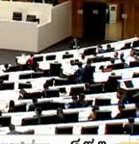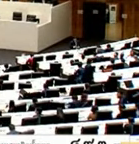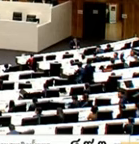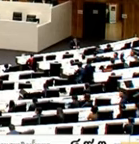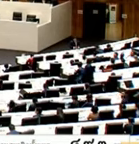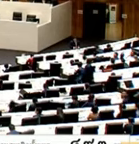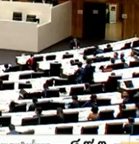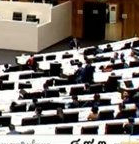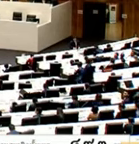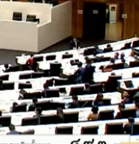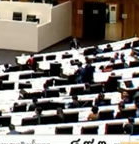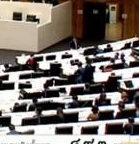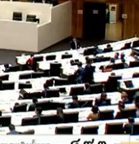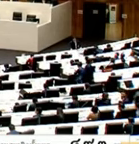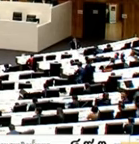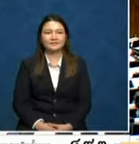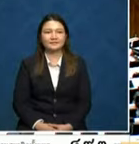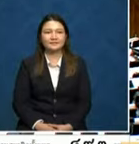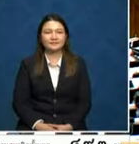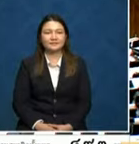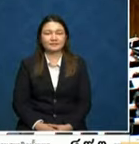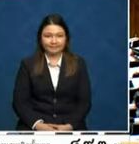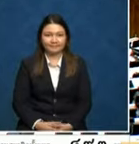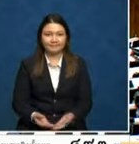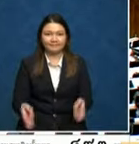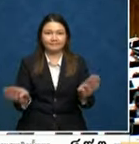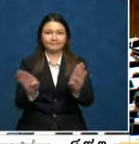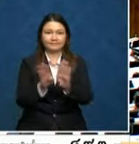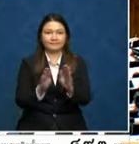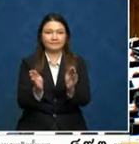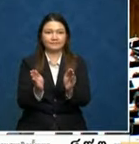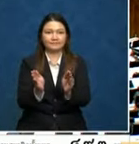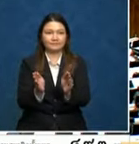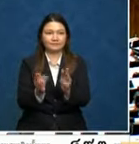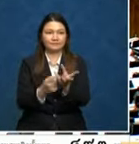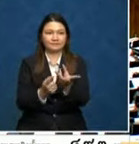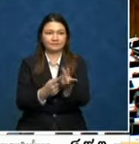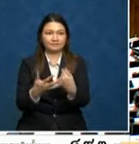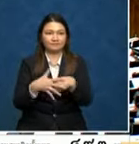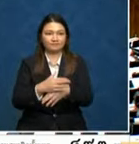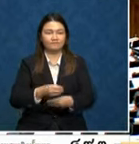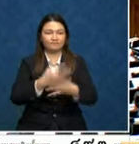แล้วนะครับขอปิดการแสดงตนครับเจ้าหน้าที่แสดงผลครับ